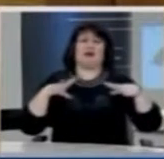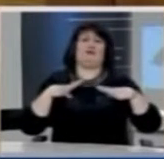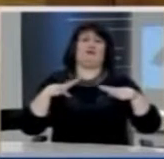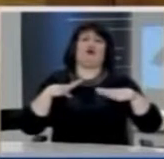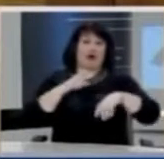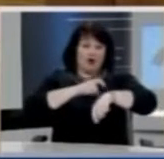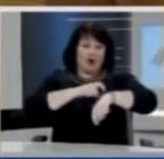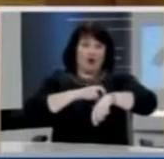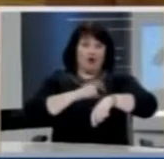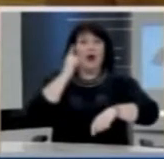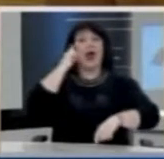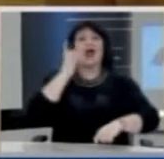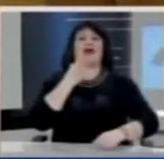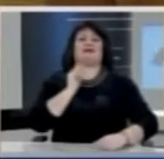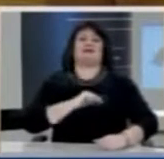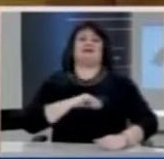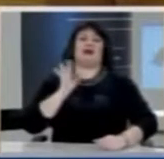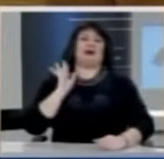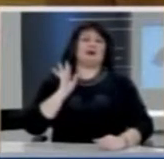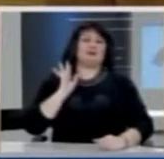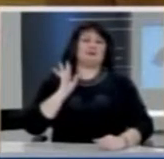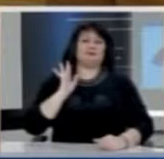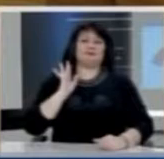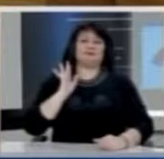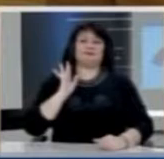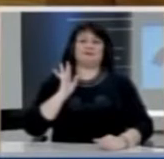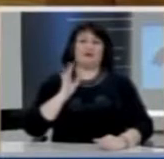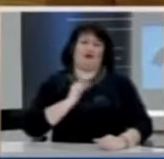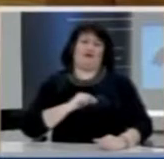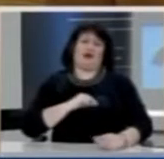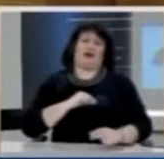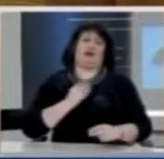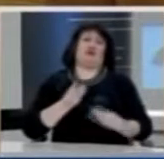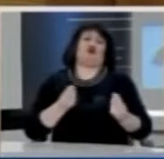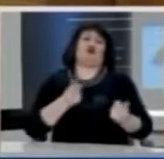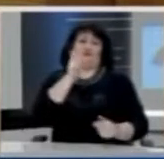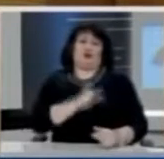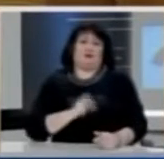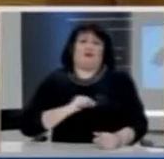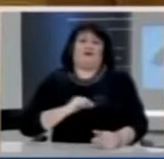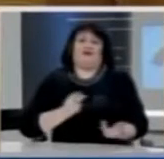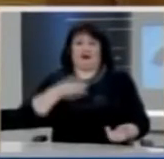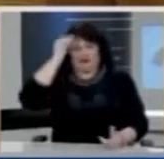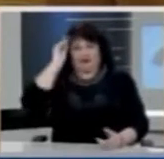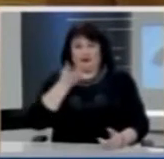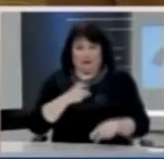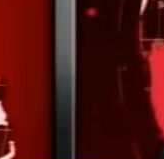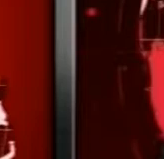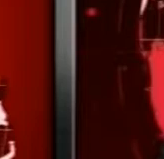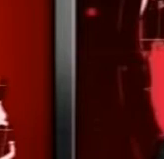Τσίπρα χρόνο και με τον πιο ωφέλιμο για τον κύριο Τσίπρα